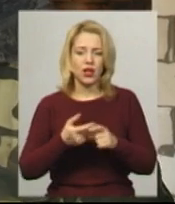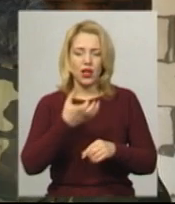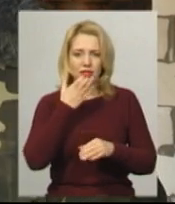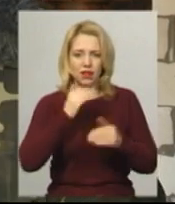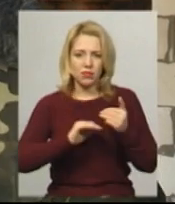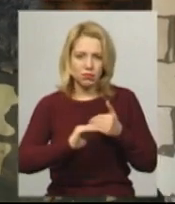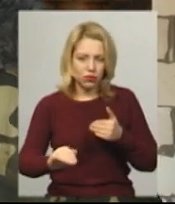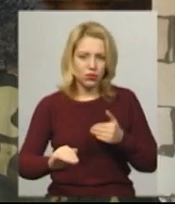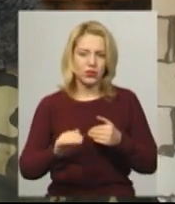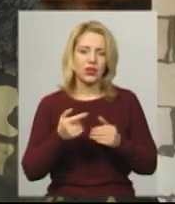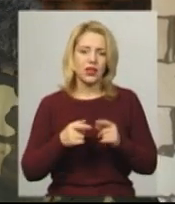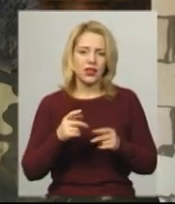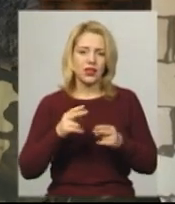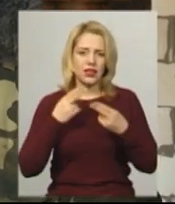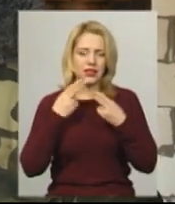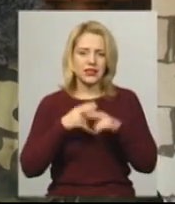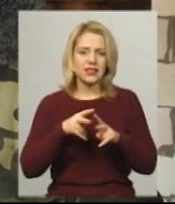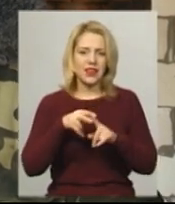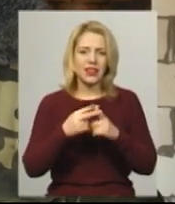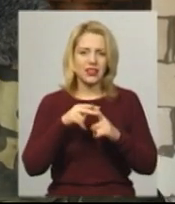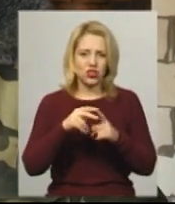полу, сантехнічні роботи,